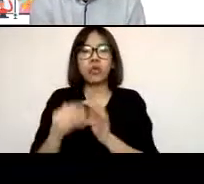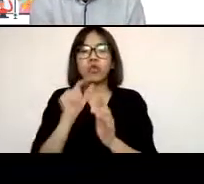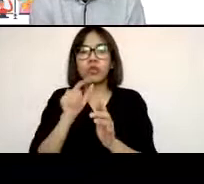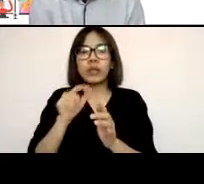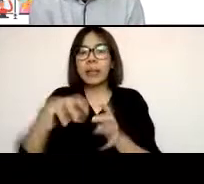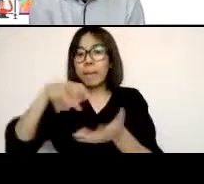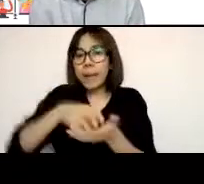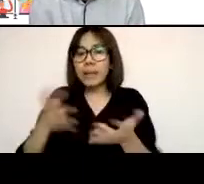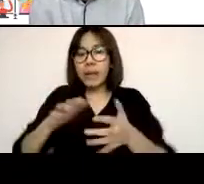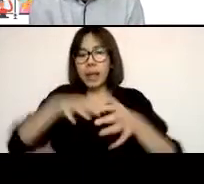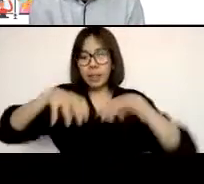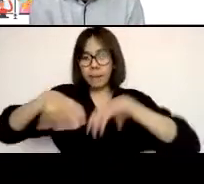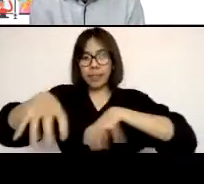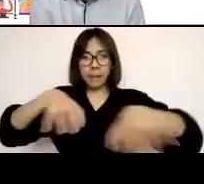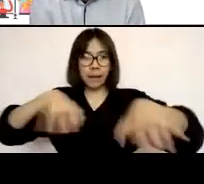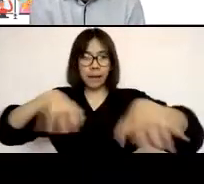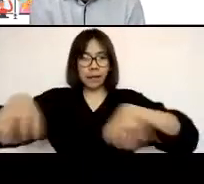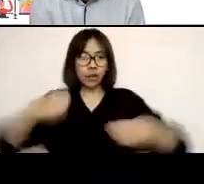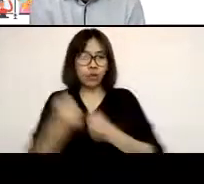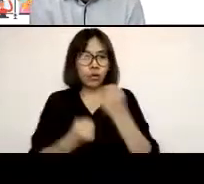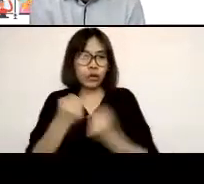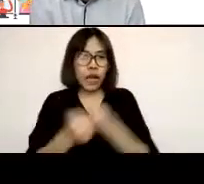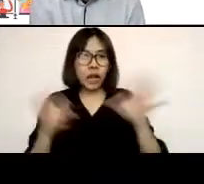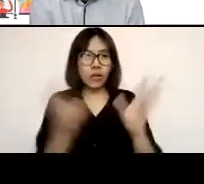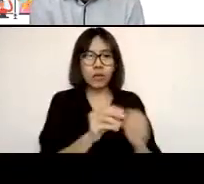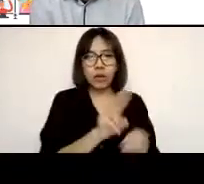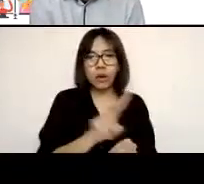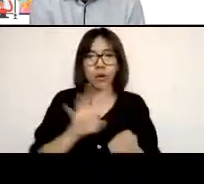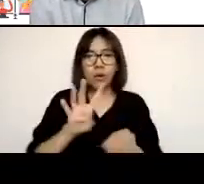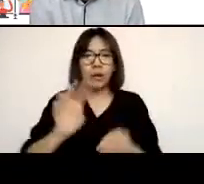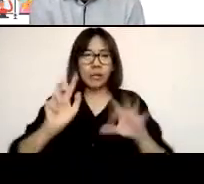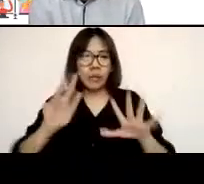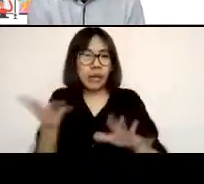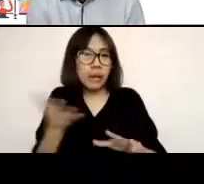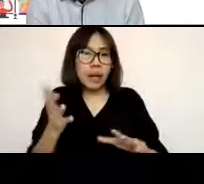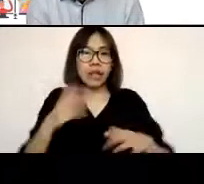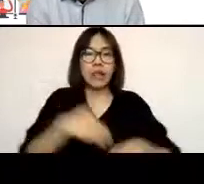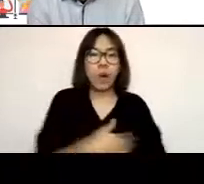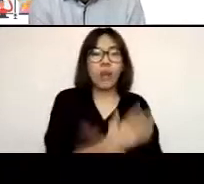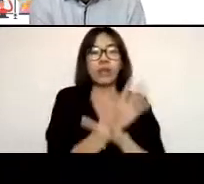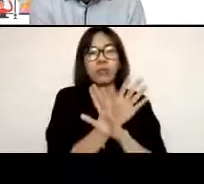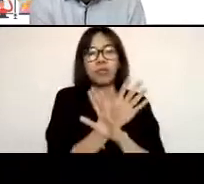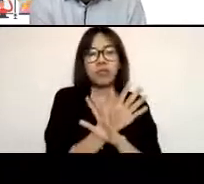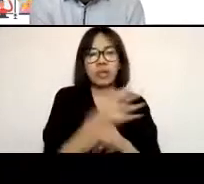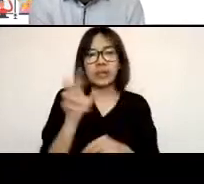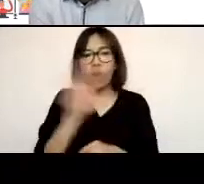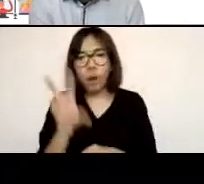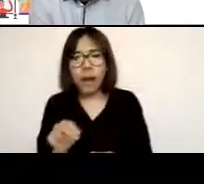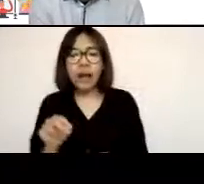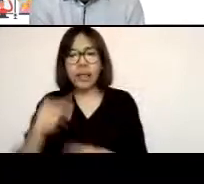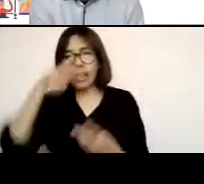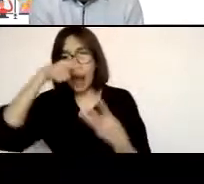pemberi kerja di 43 kota kabupaten di Provinsi Jawa Barat, Jawa Timur, dan Lampung. Serta telah meraih lebih